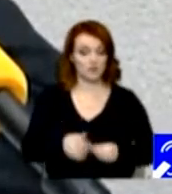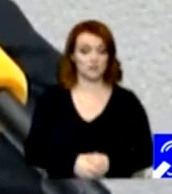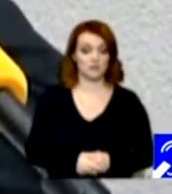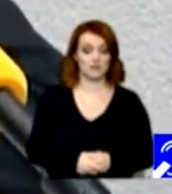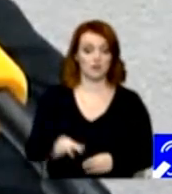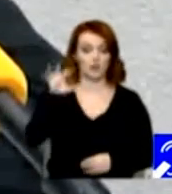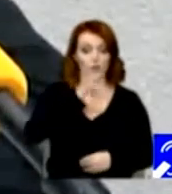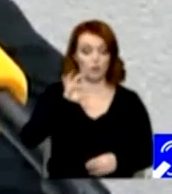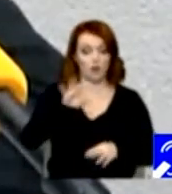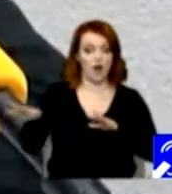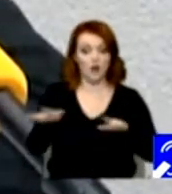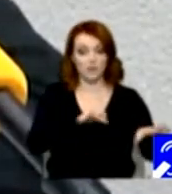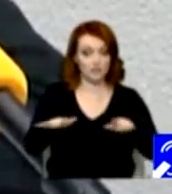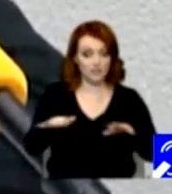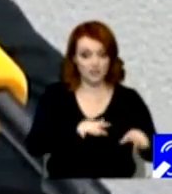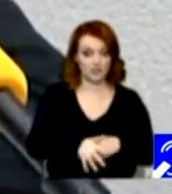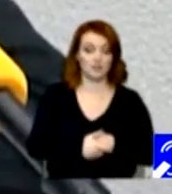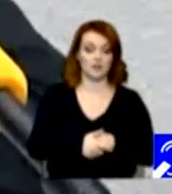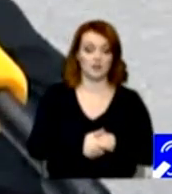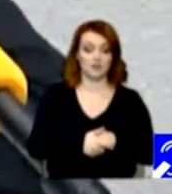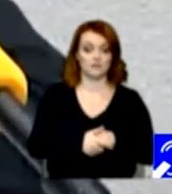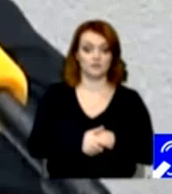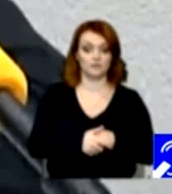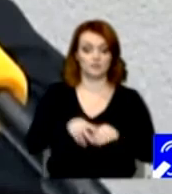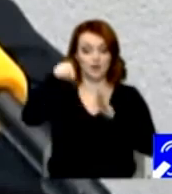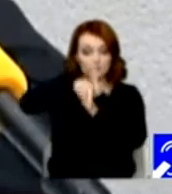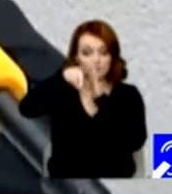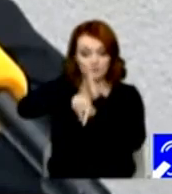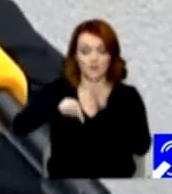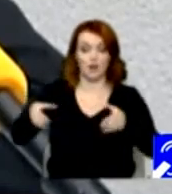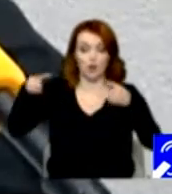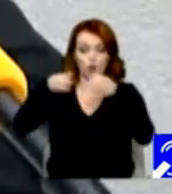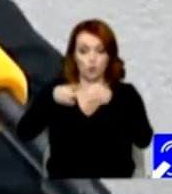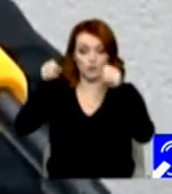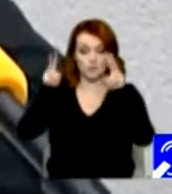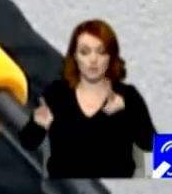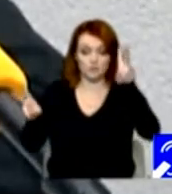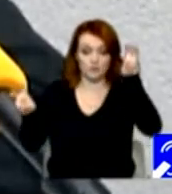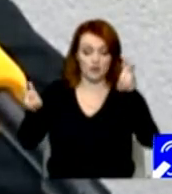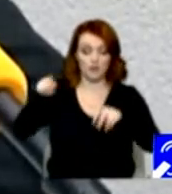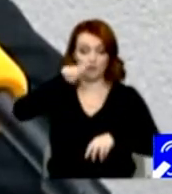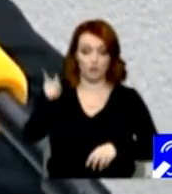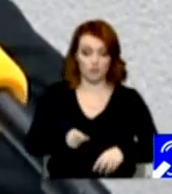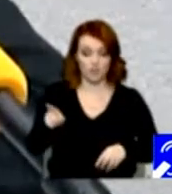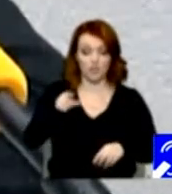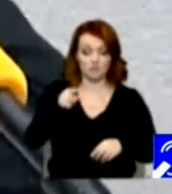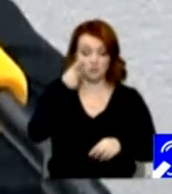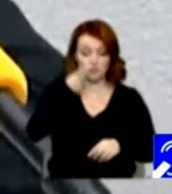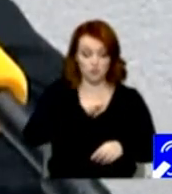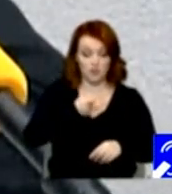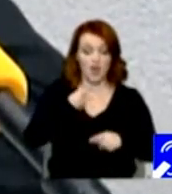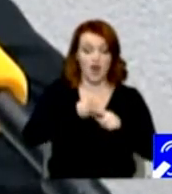privind activitatea internă in timp a inceta sa și au comunicat că aceste informații făcute publice